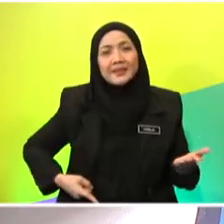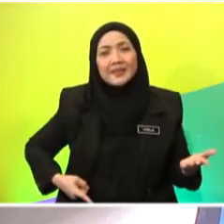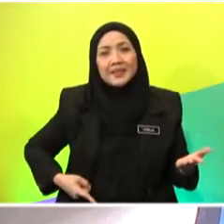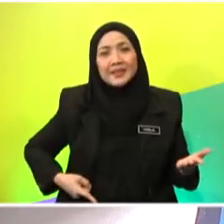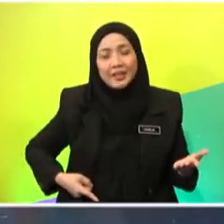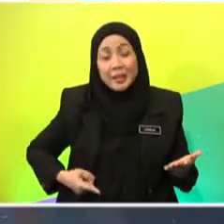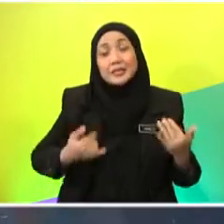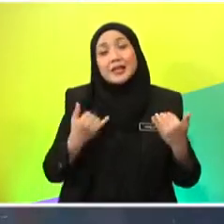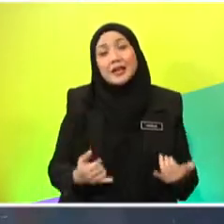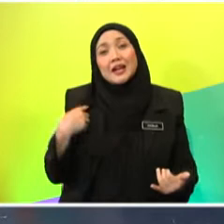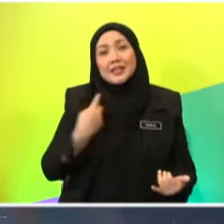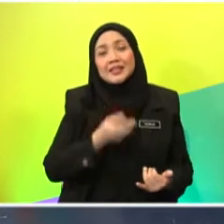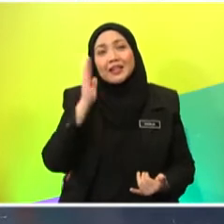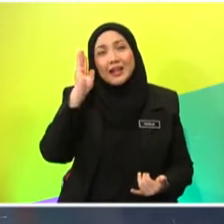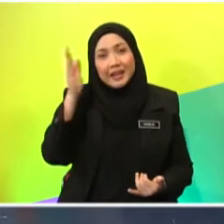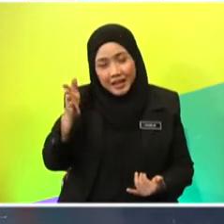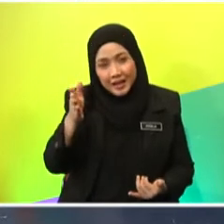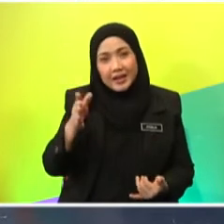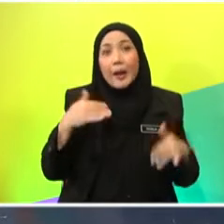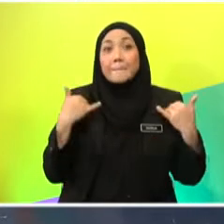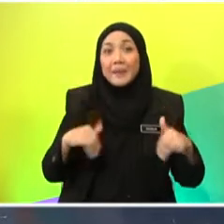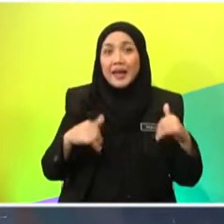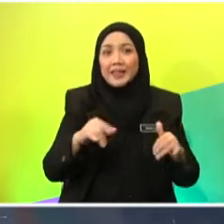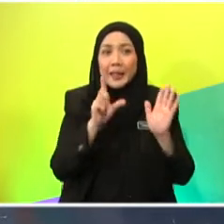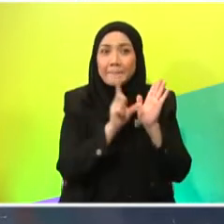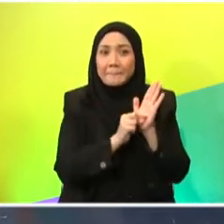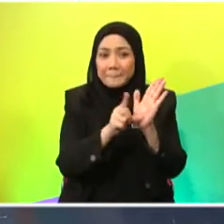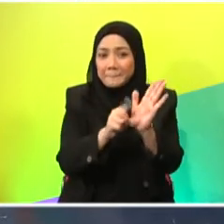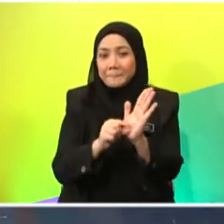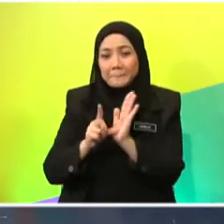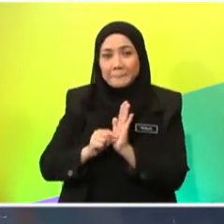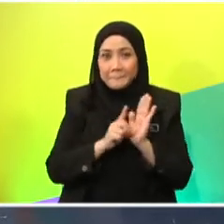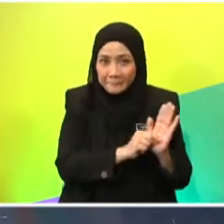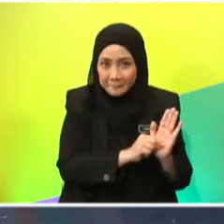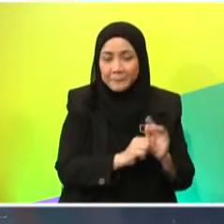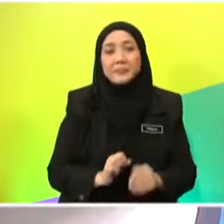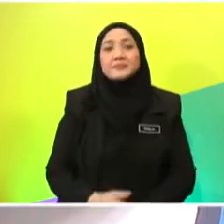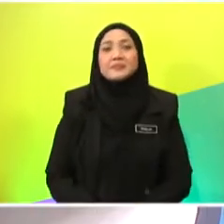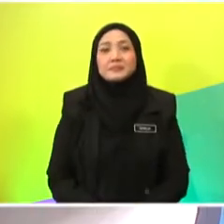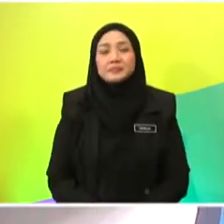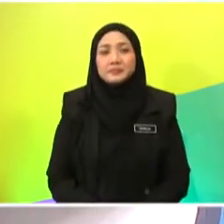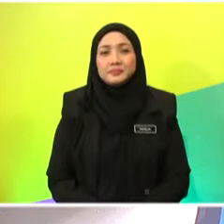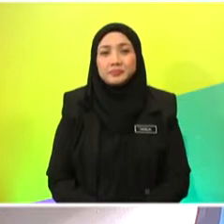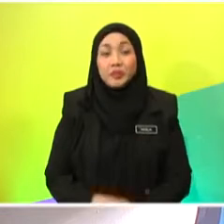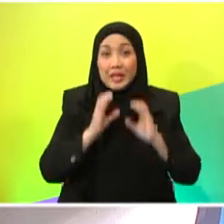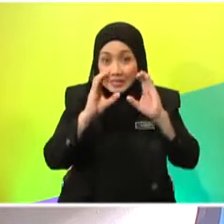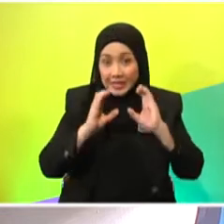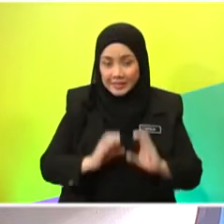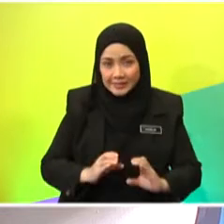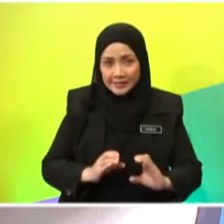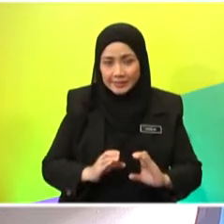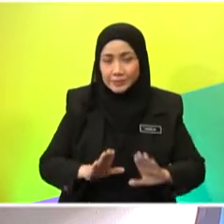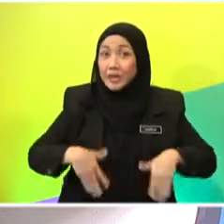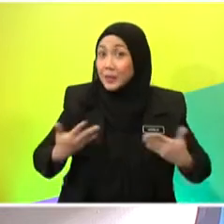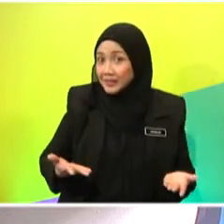lekat-lekat saya tahu mesti suka Iman Suzuki ah Oke caranya oke